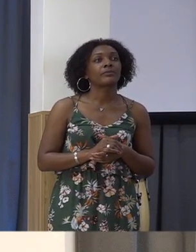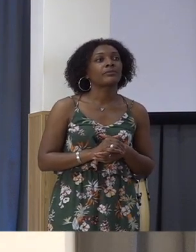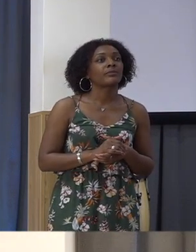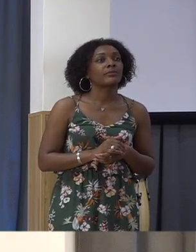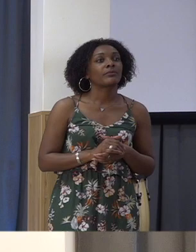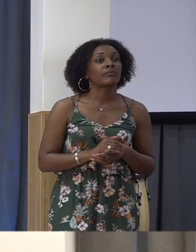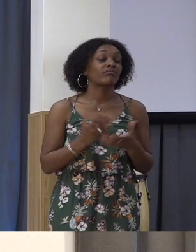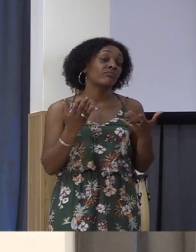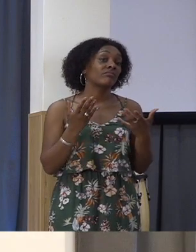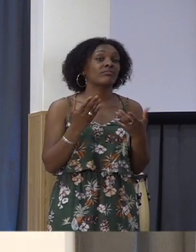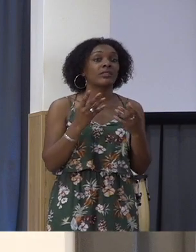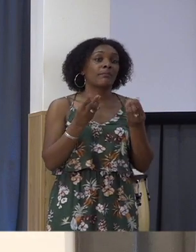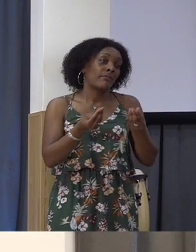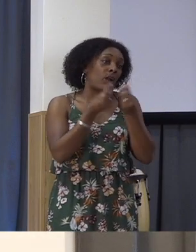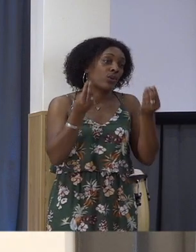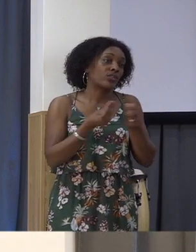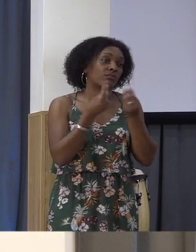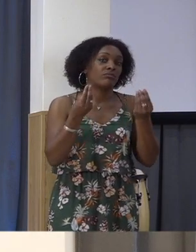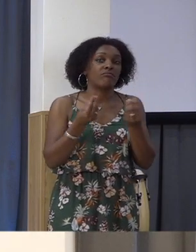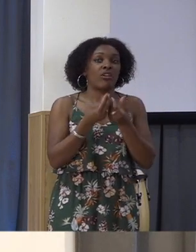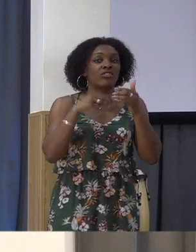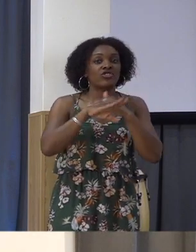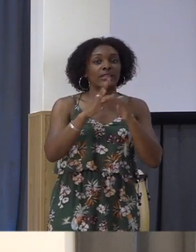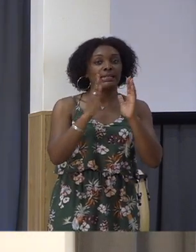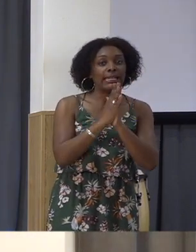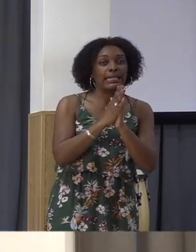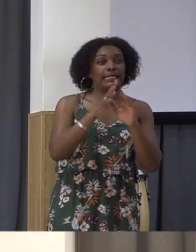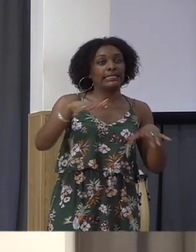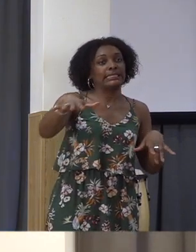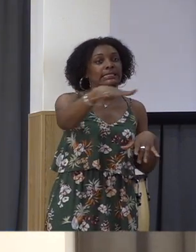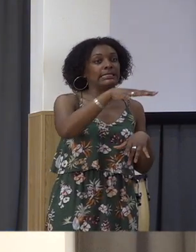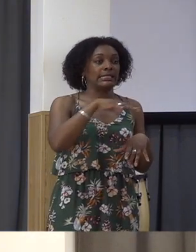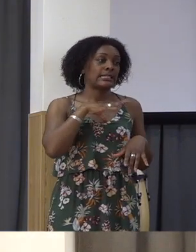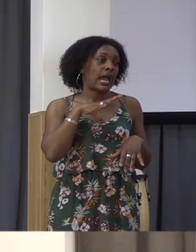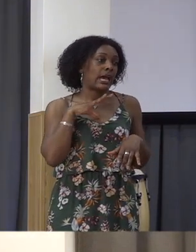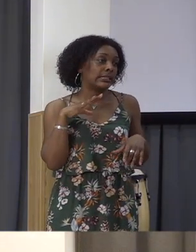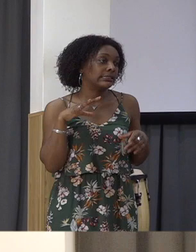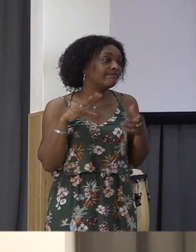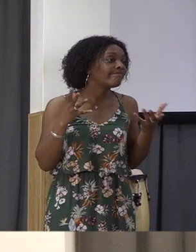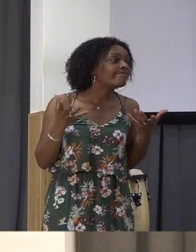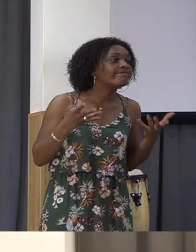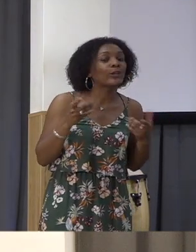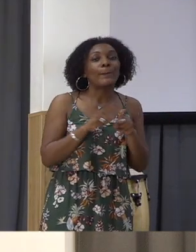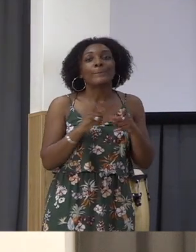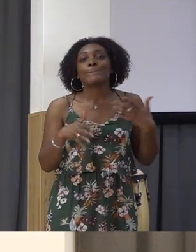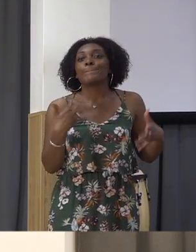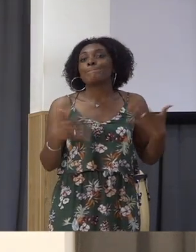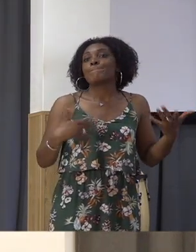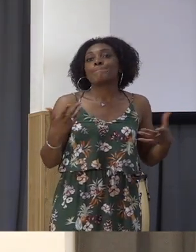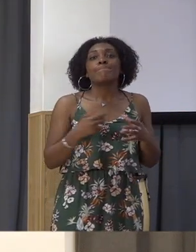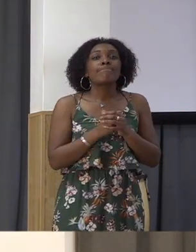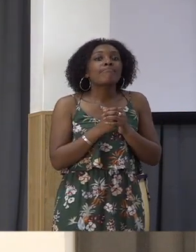qu'on peut trouver dans l'Église. L'Église est déjà là, il y a déjà un cocon, il y a déjà, je dirais,